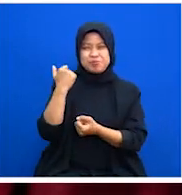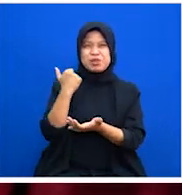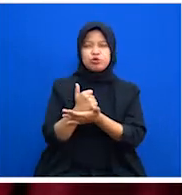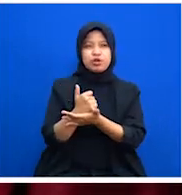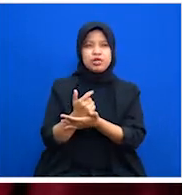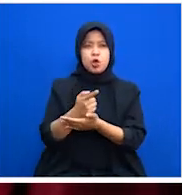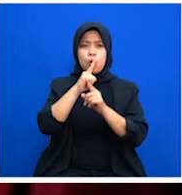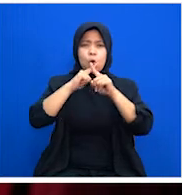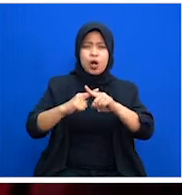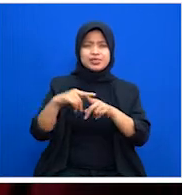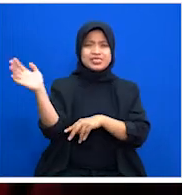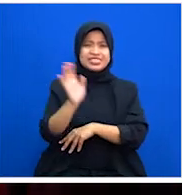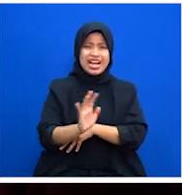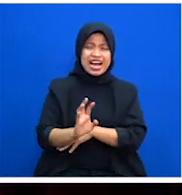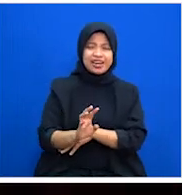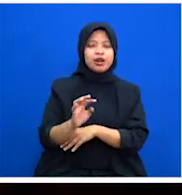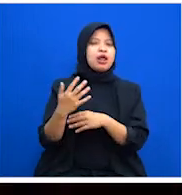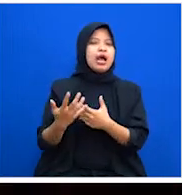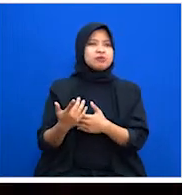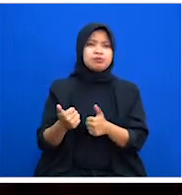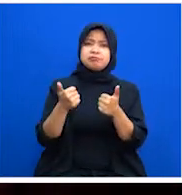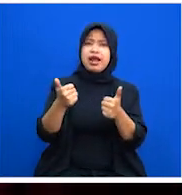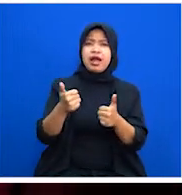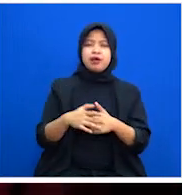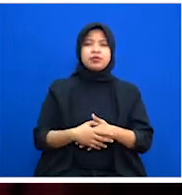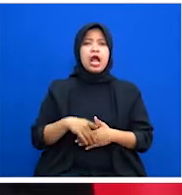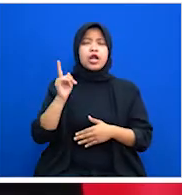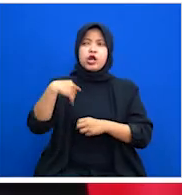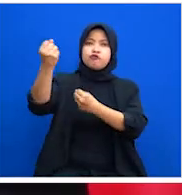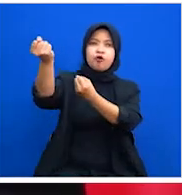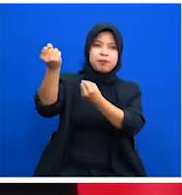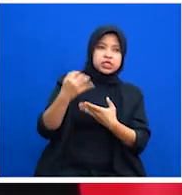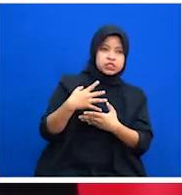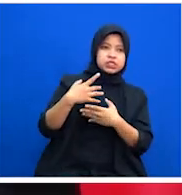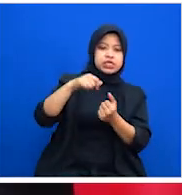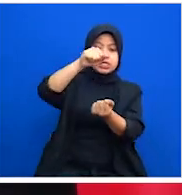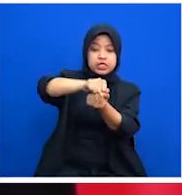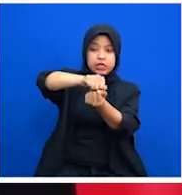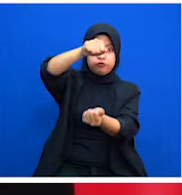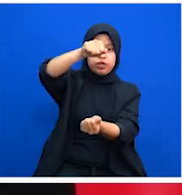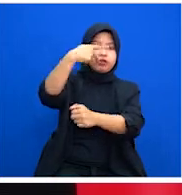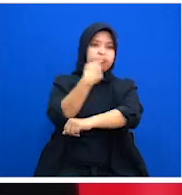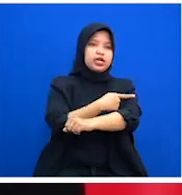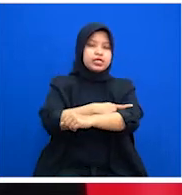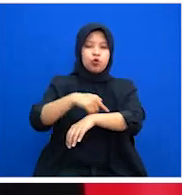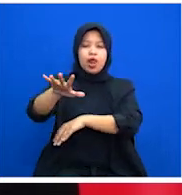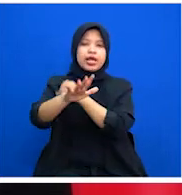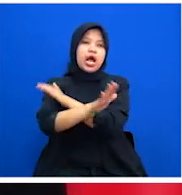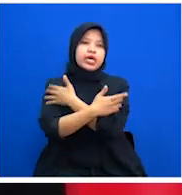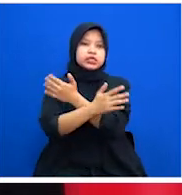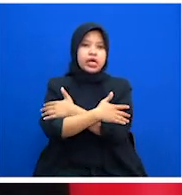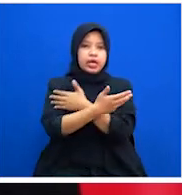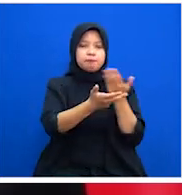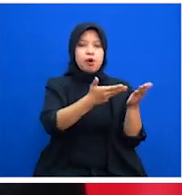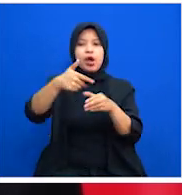bener nih Jangan Oh gitu karena sangat enak gitu katanya di sertifikat vaksin di daerah Aceh sana kalau